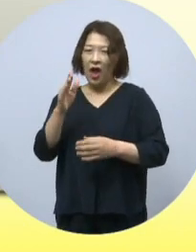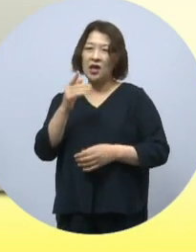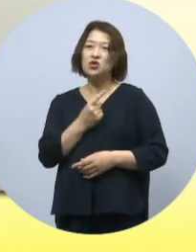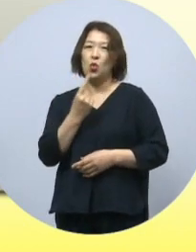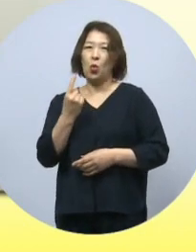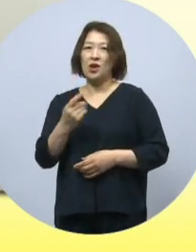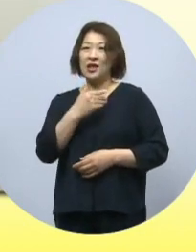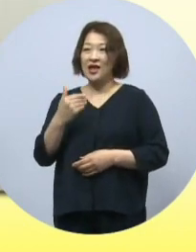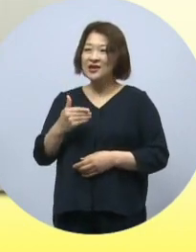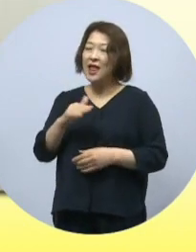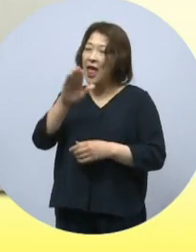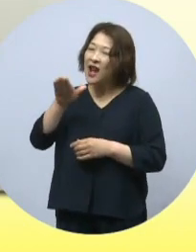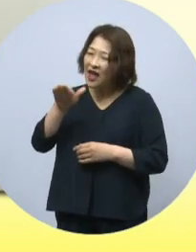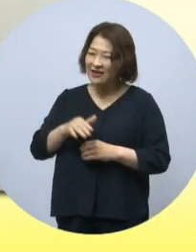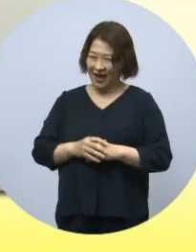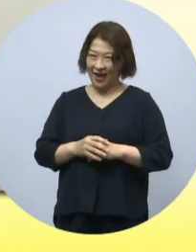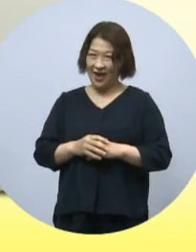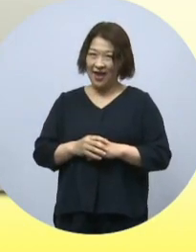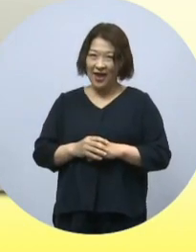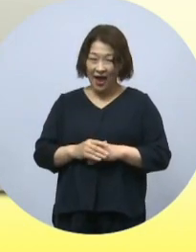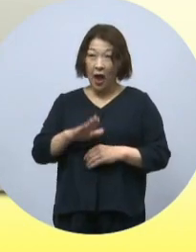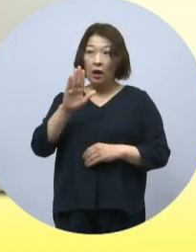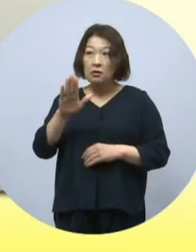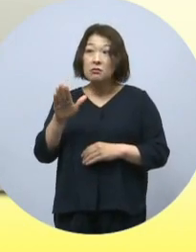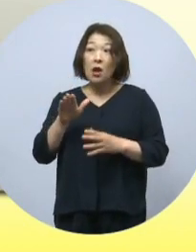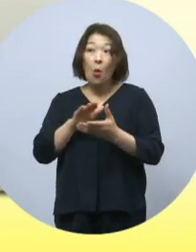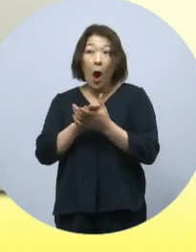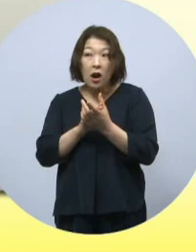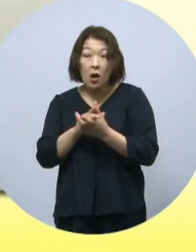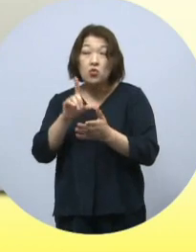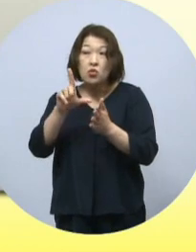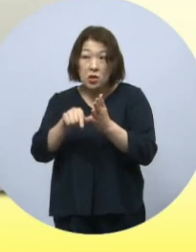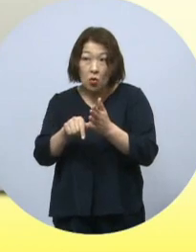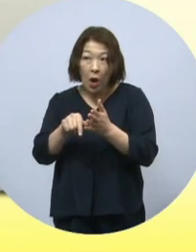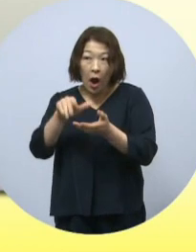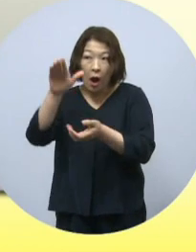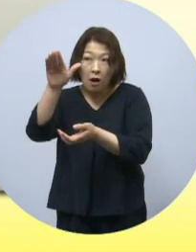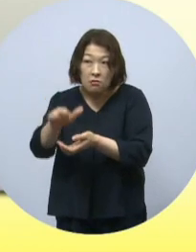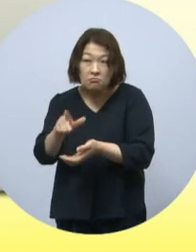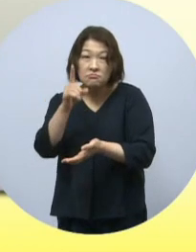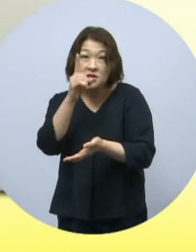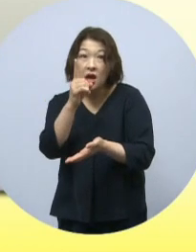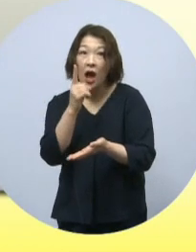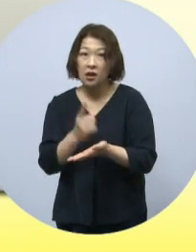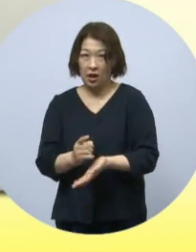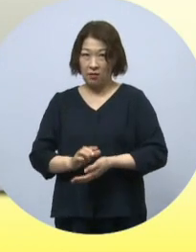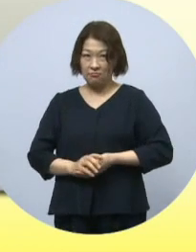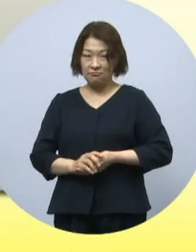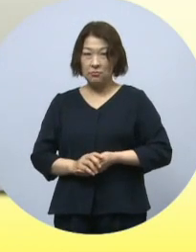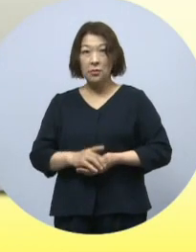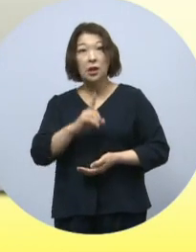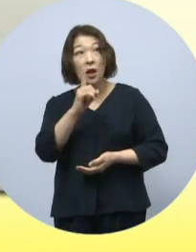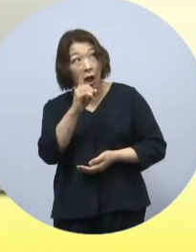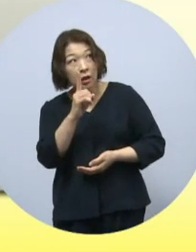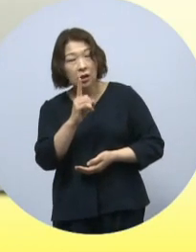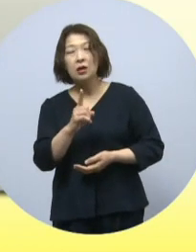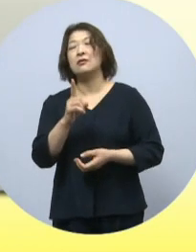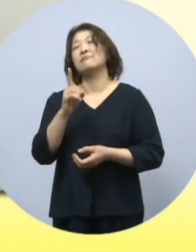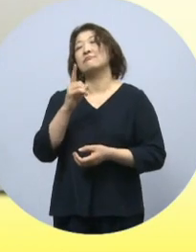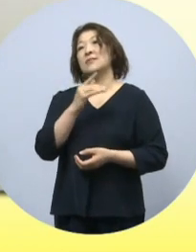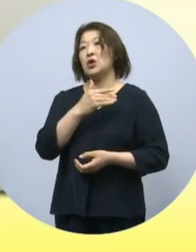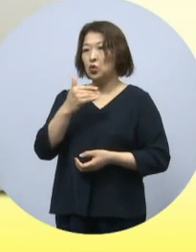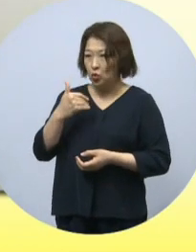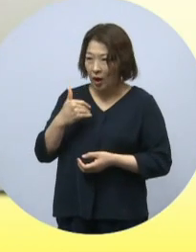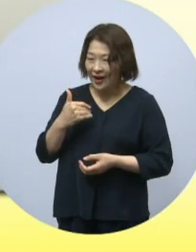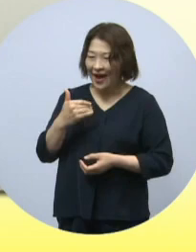洗うなんて偉いね、うん、太郎くん、手を洗うときは石鹸は1回だけ押すの。 1回だけ？ そう、できるかな。